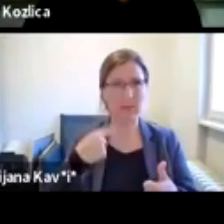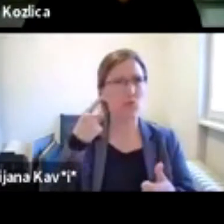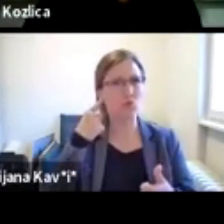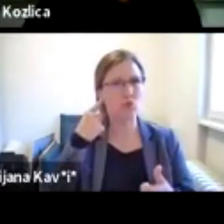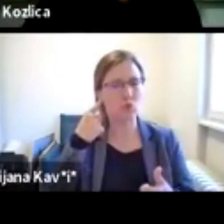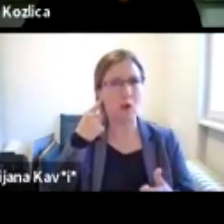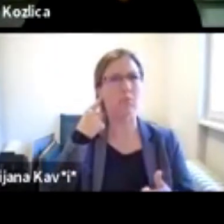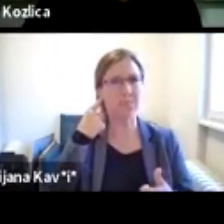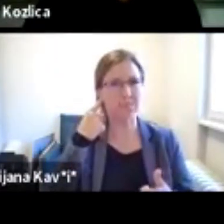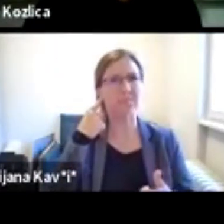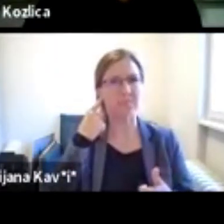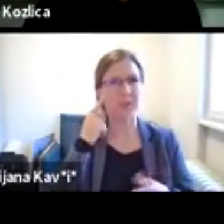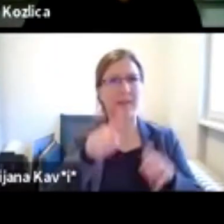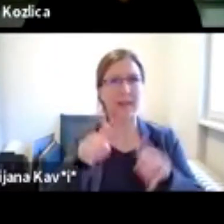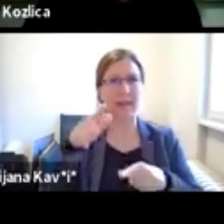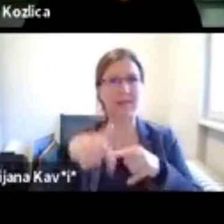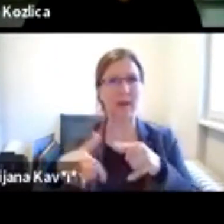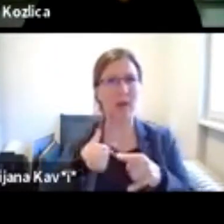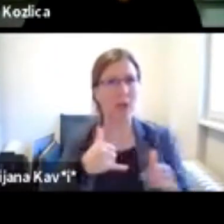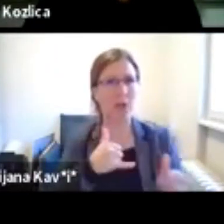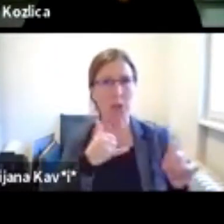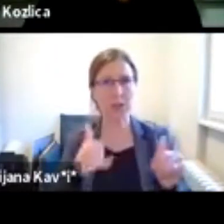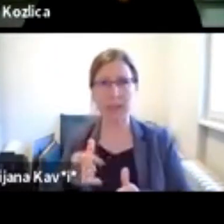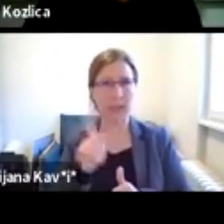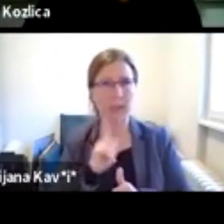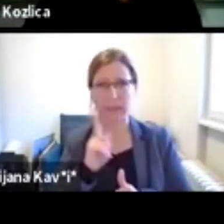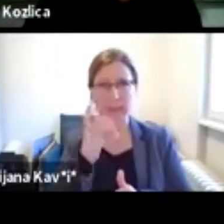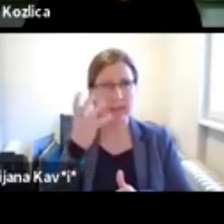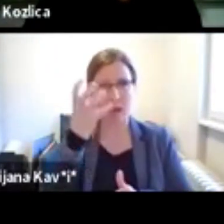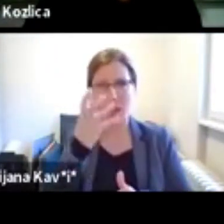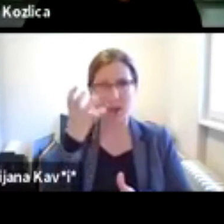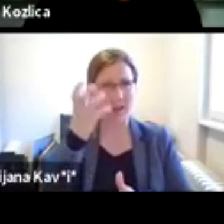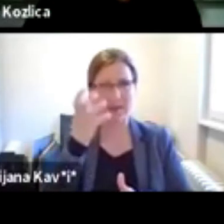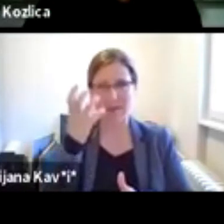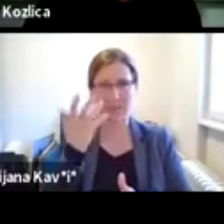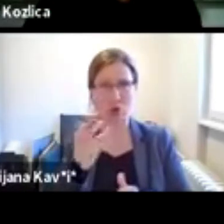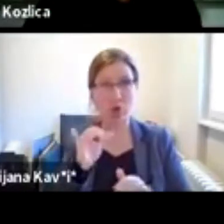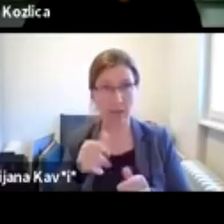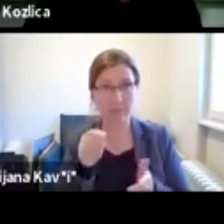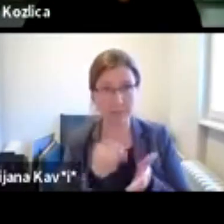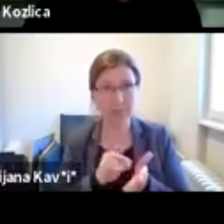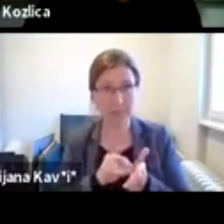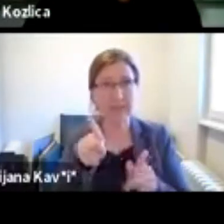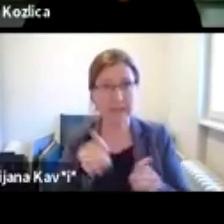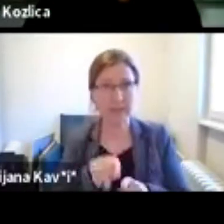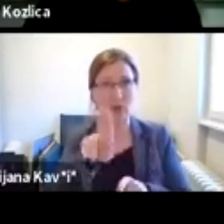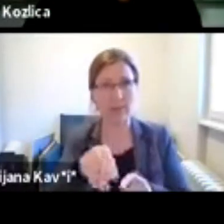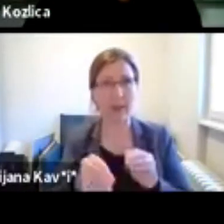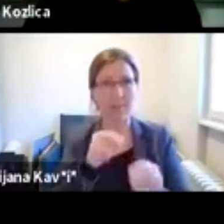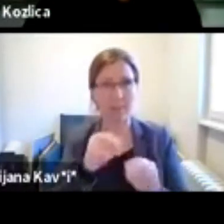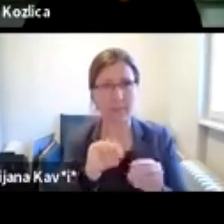tako pozorno razmišljao kao problemima na koje se susreću osobe s invaliditetom kad je u pitanju